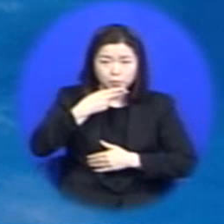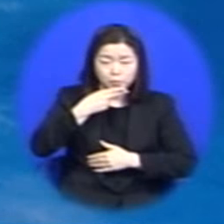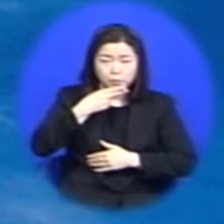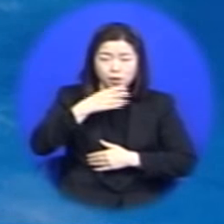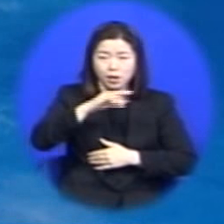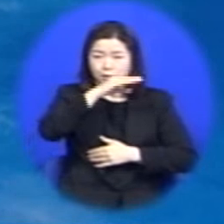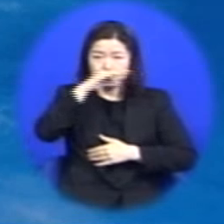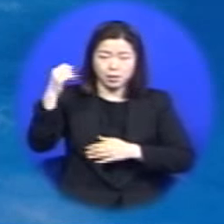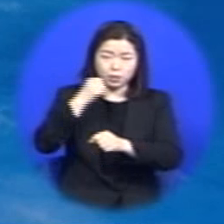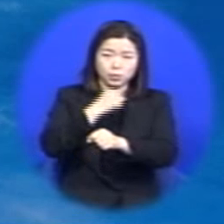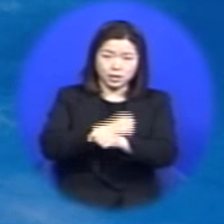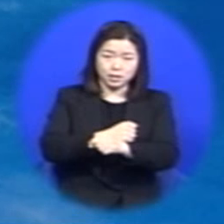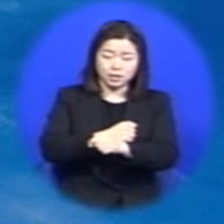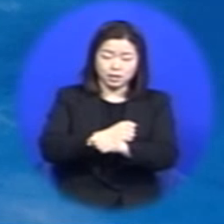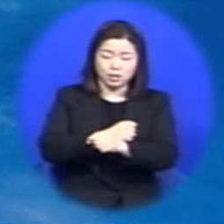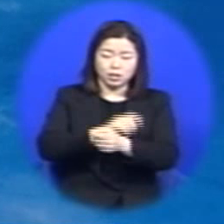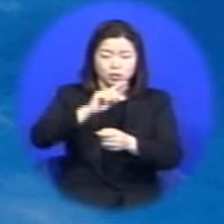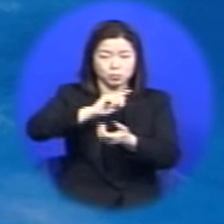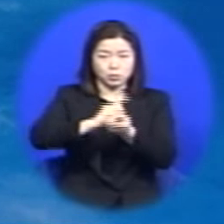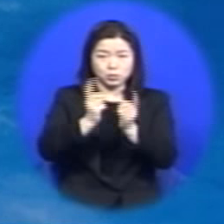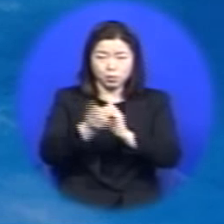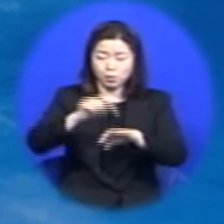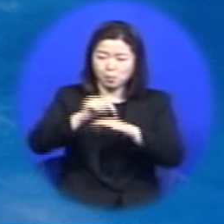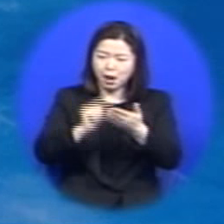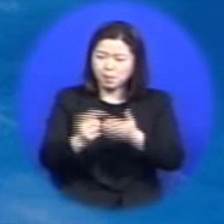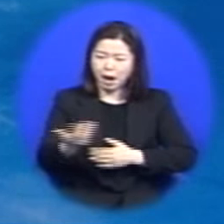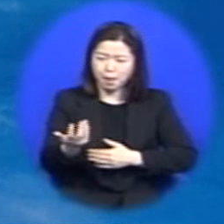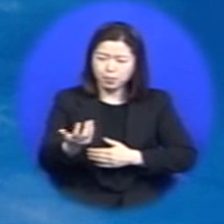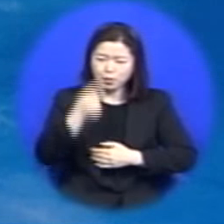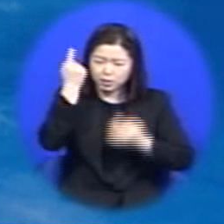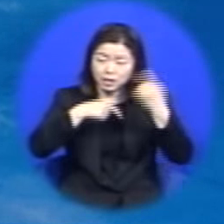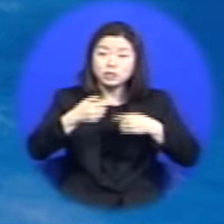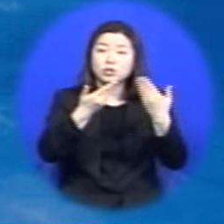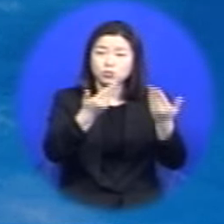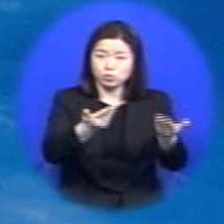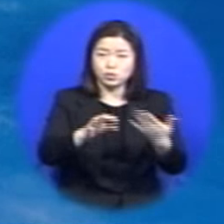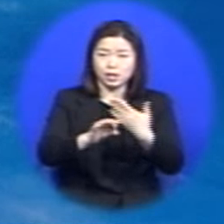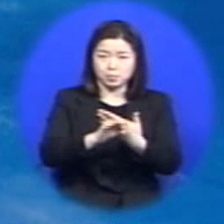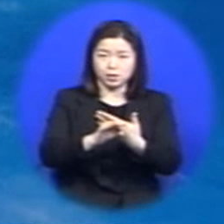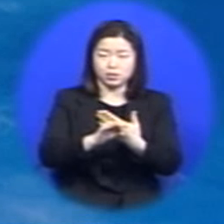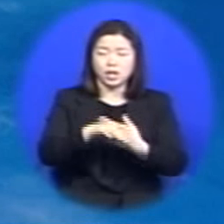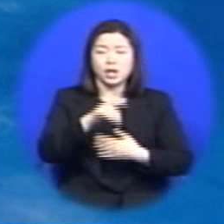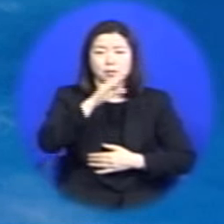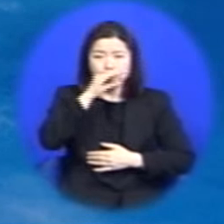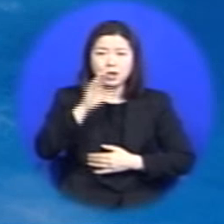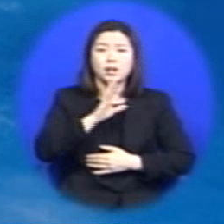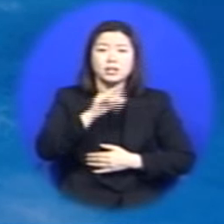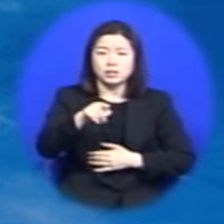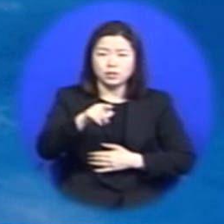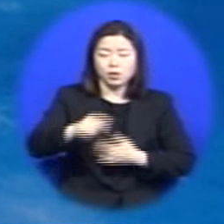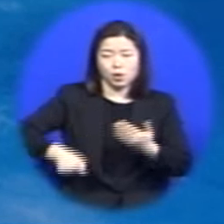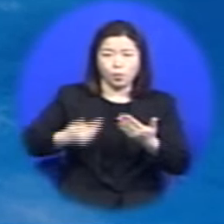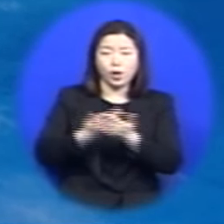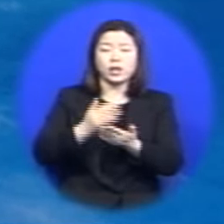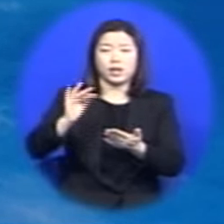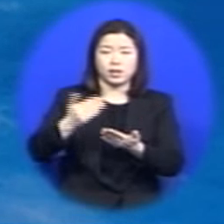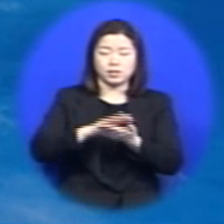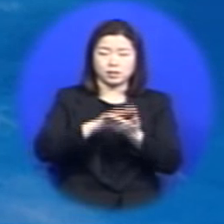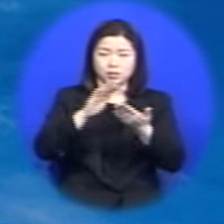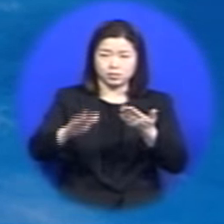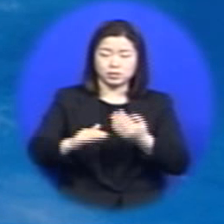바로 하자는 것이 서로 마음의 아픔을 주기 시작한다면 바로 그것을 회개해야 된다는 거죠.